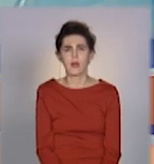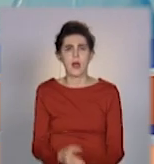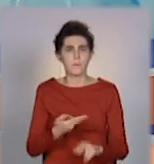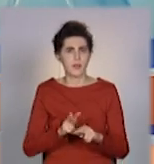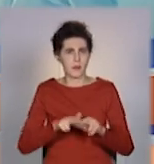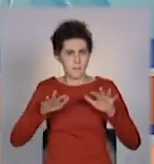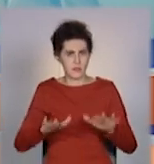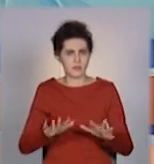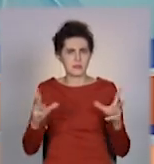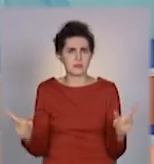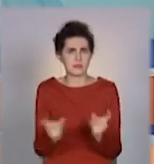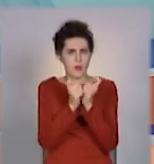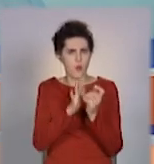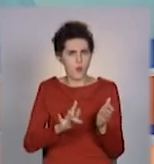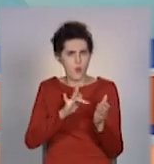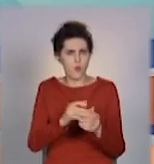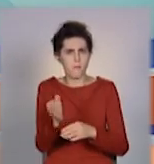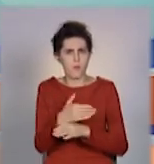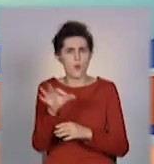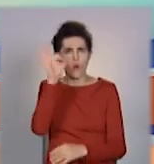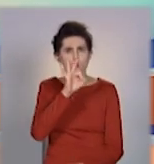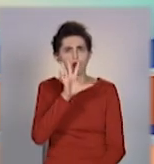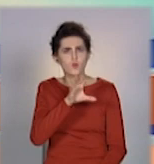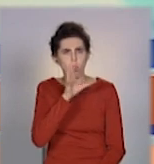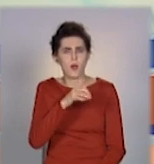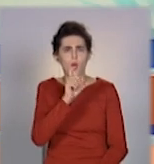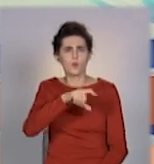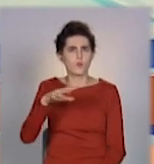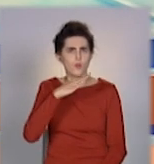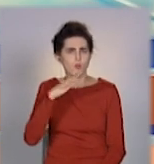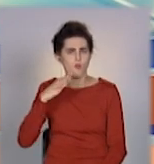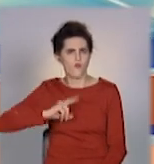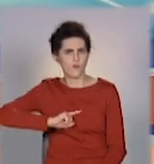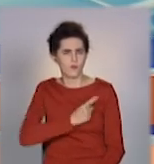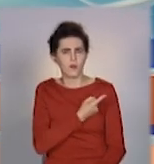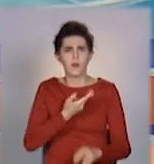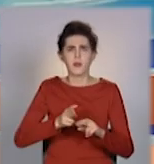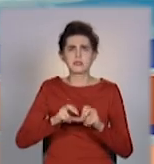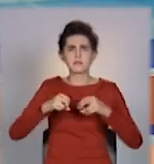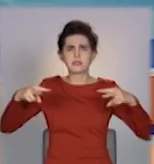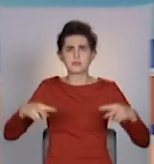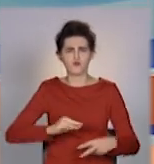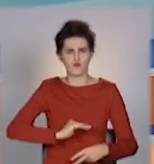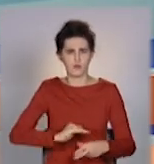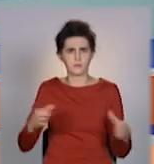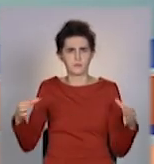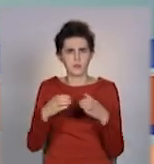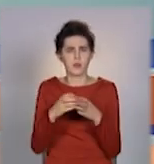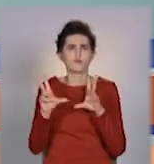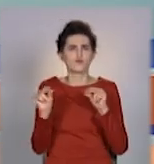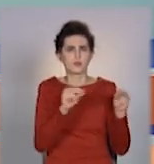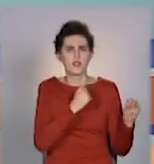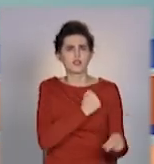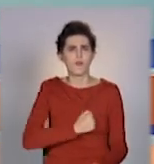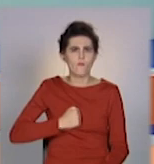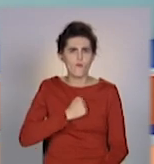Скандал через собак. У Маріуполі деякі містяни звинувачують працівників підприємства «Щасливі тварини». Мовляв, за чотири лапами